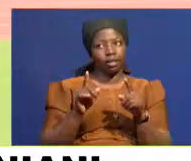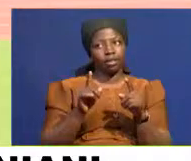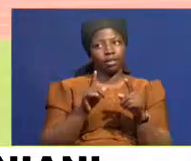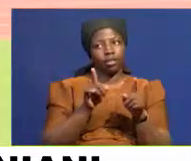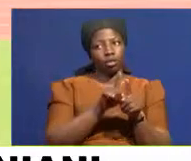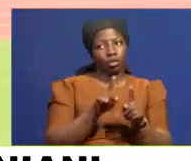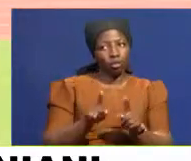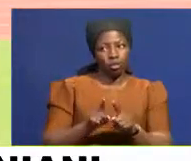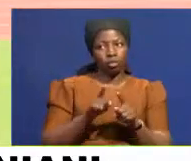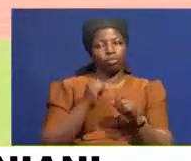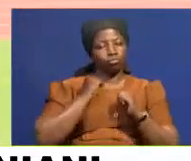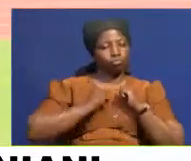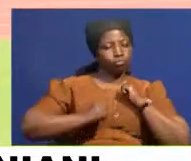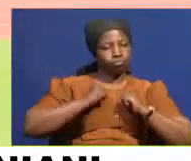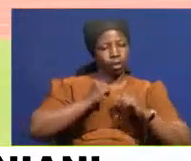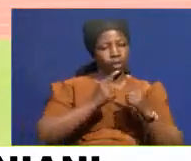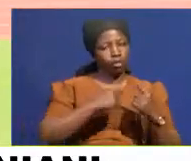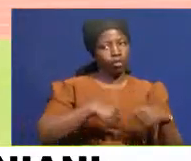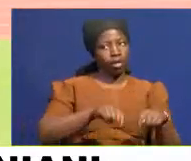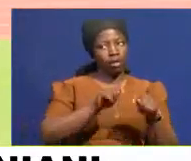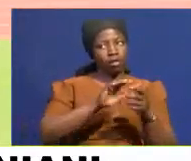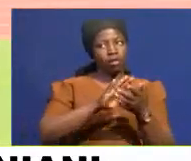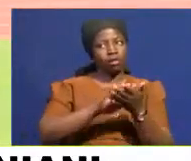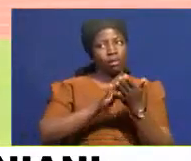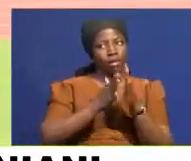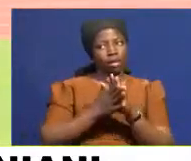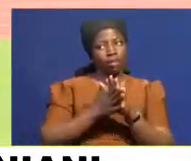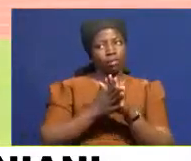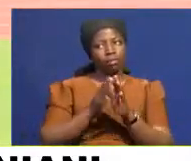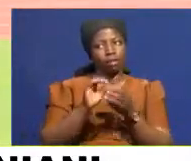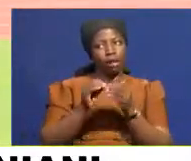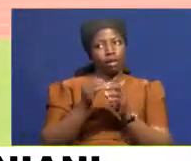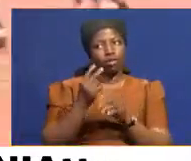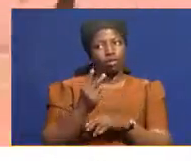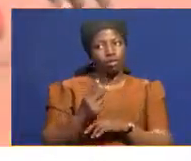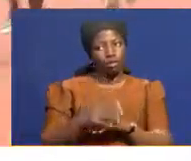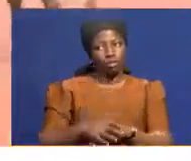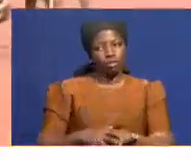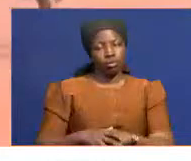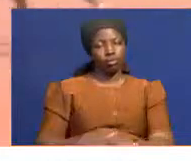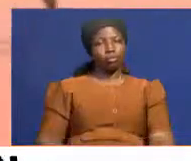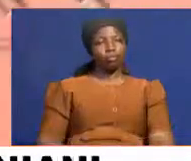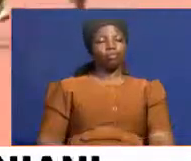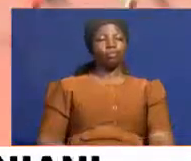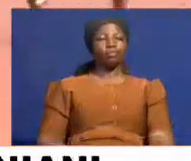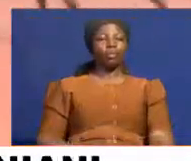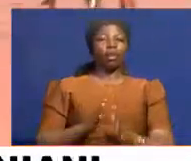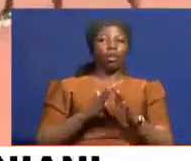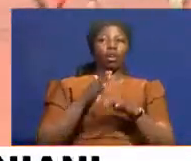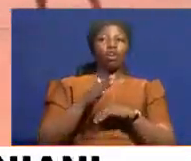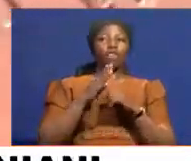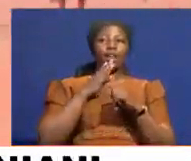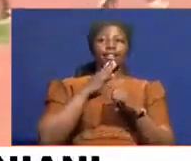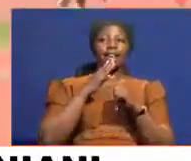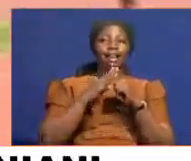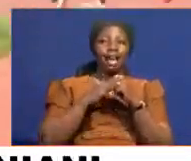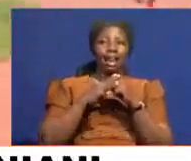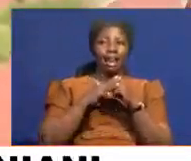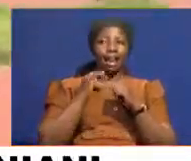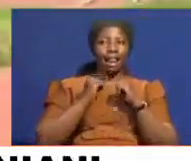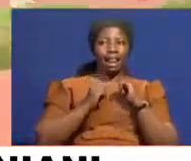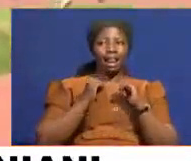trials kakua position 3, nikamek time. Zaidi ya wanariadha 900 kutoka